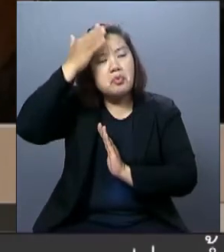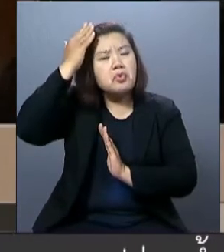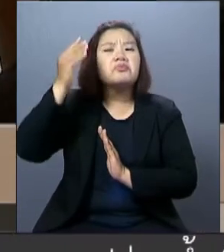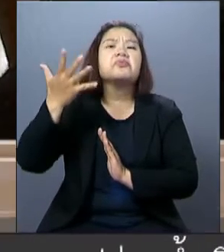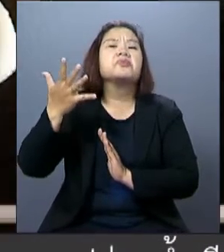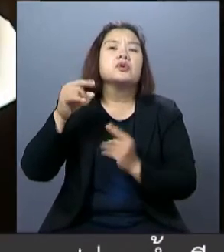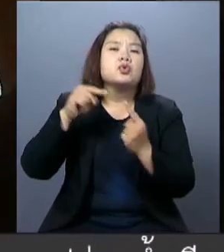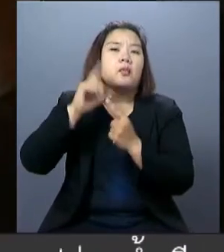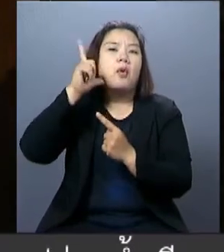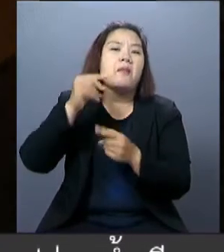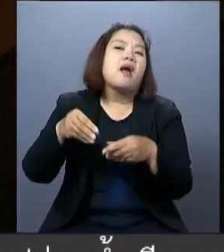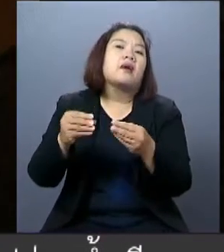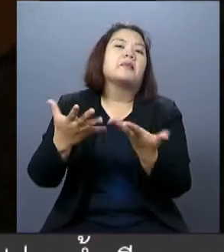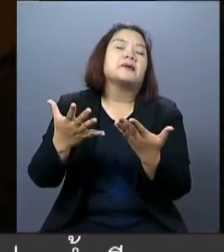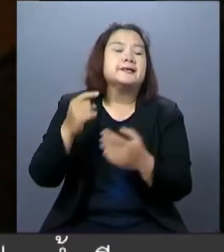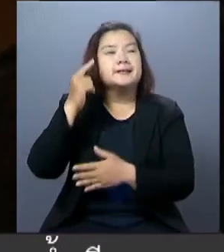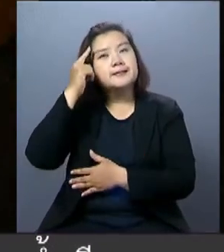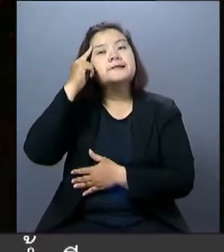า